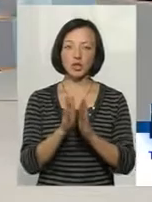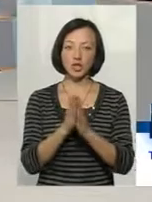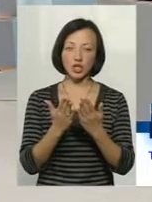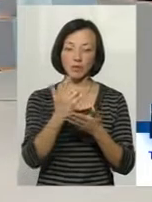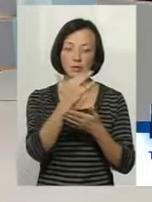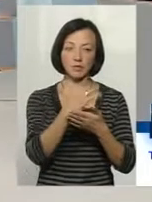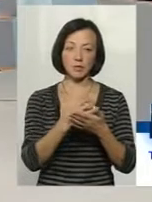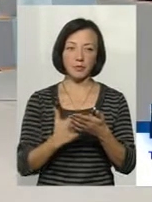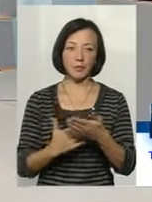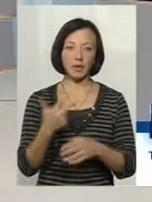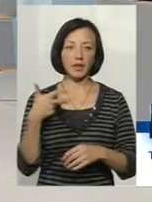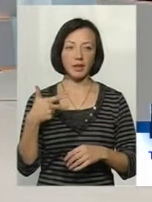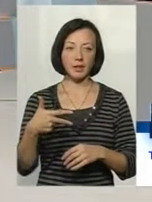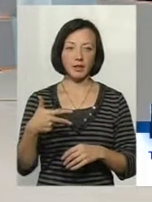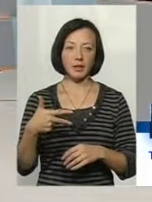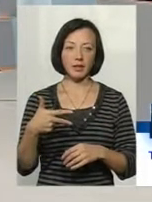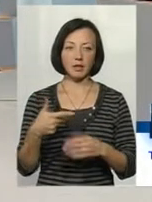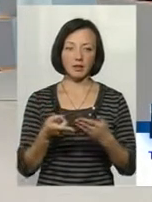є